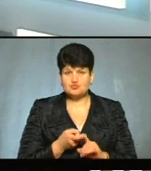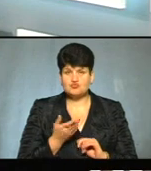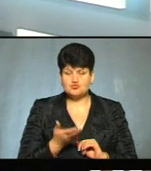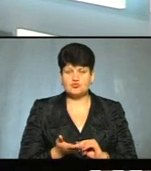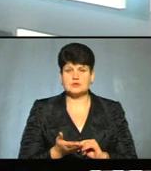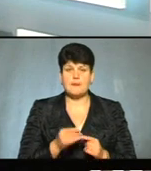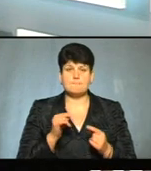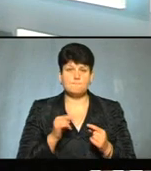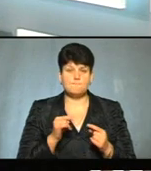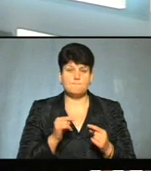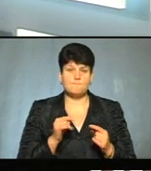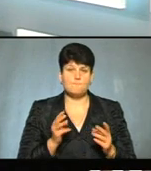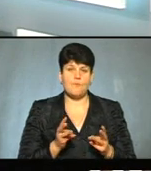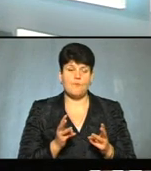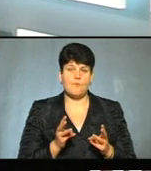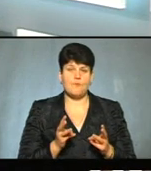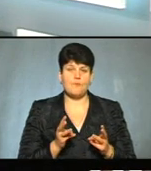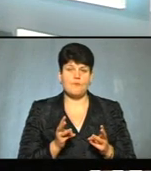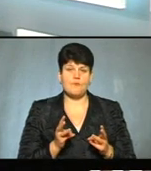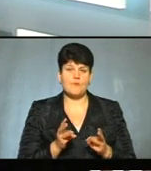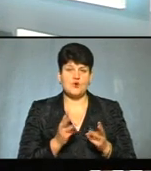стосується протипожежної